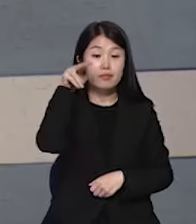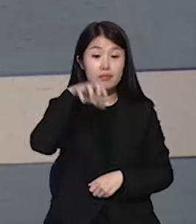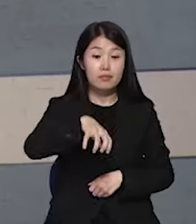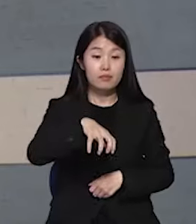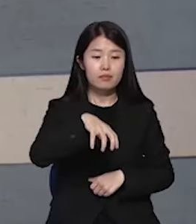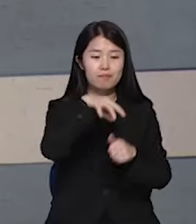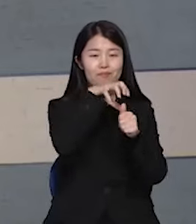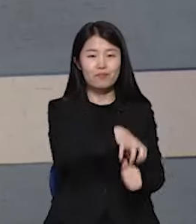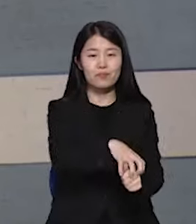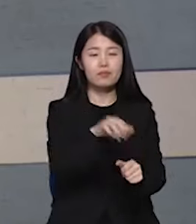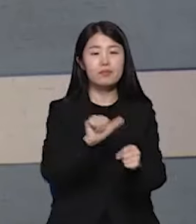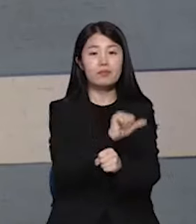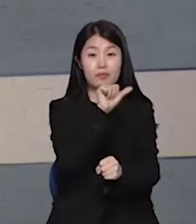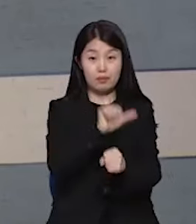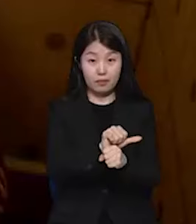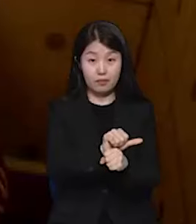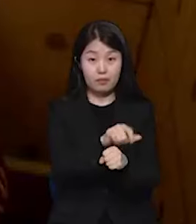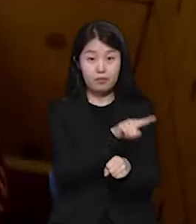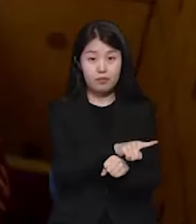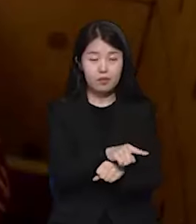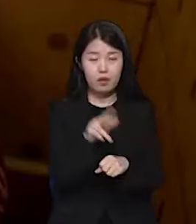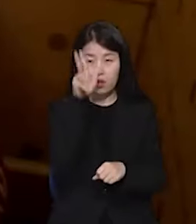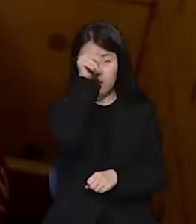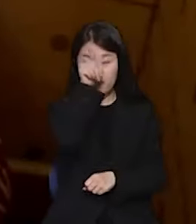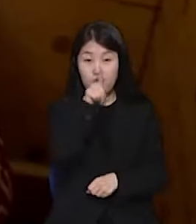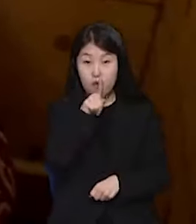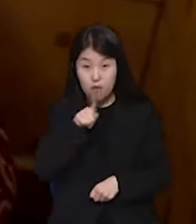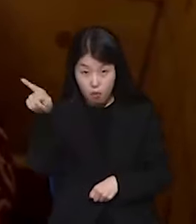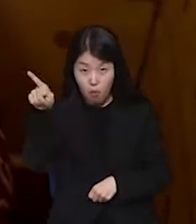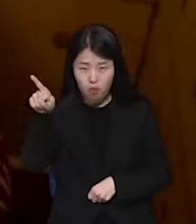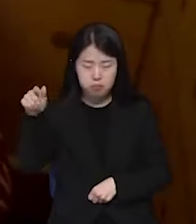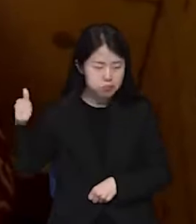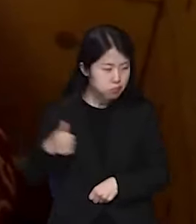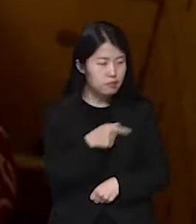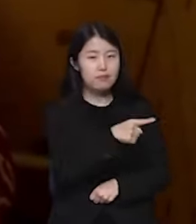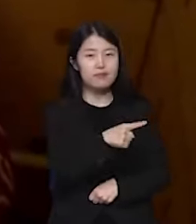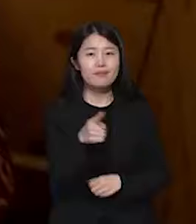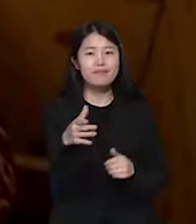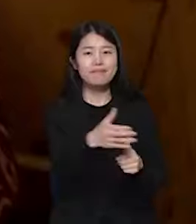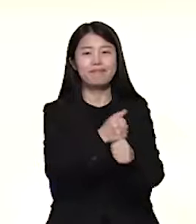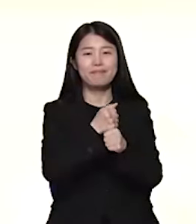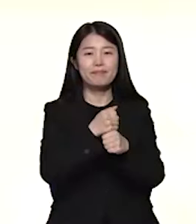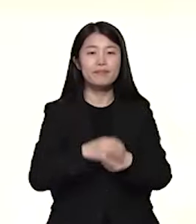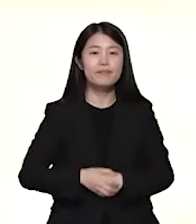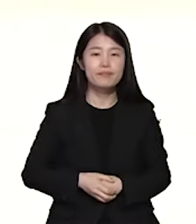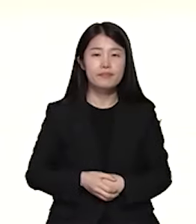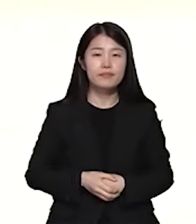숙박업소에 5시간가량 감금하다 신고를 받고 출동한 경찰에 의해 붙잡혔습니다.